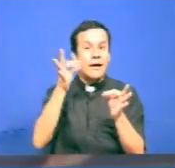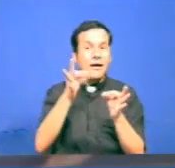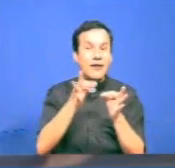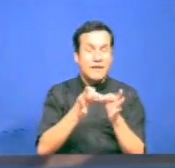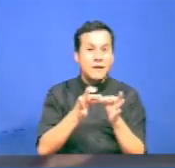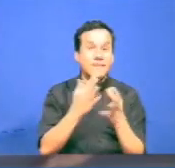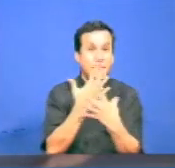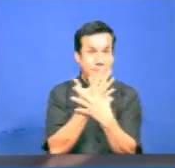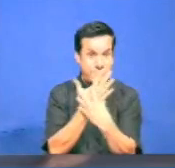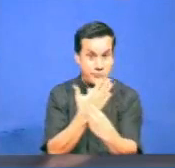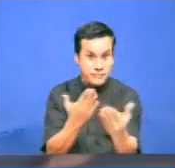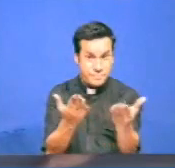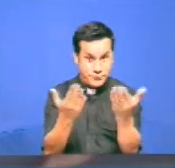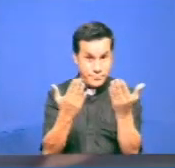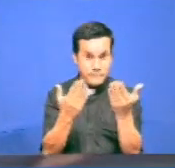Yesu